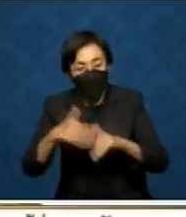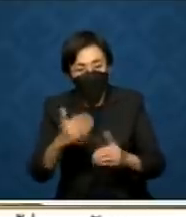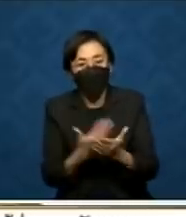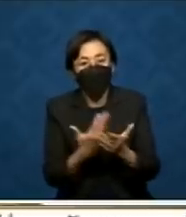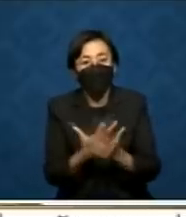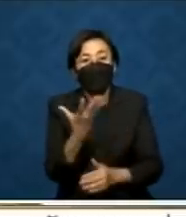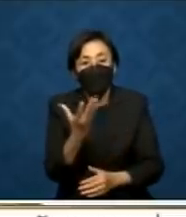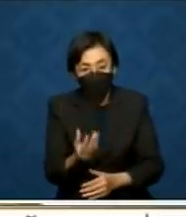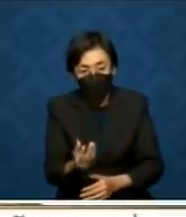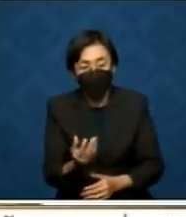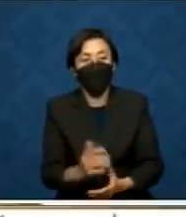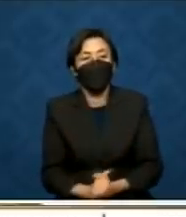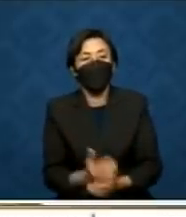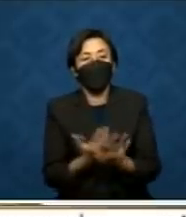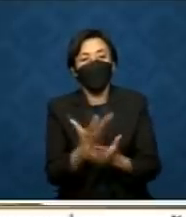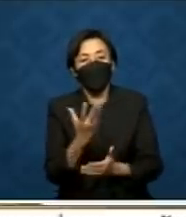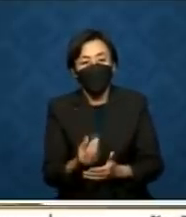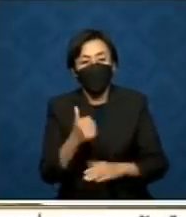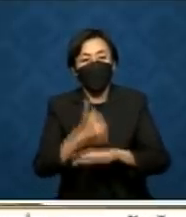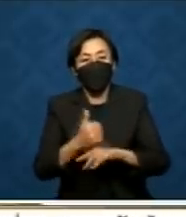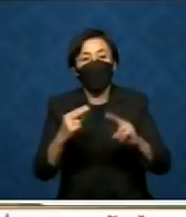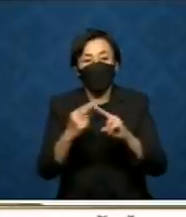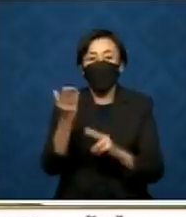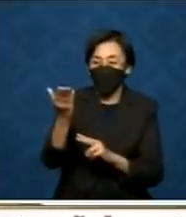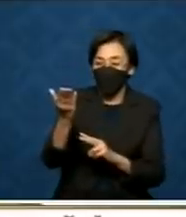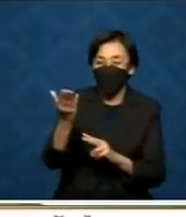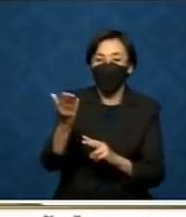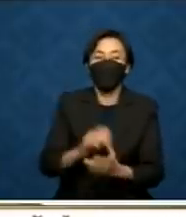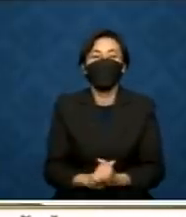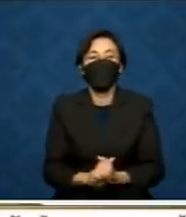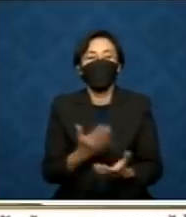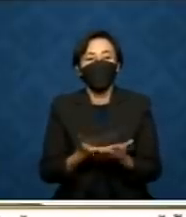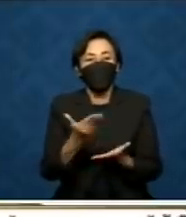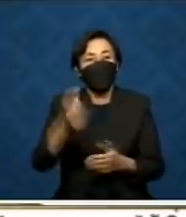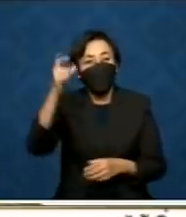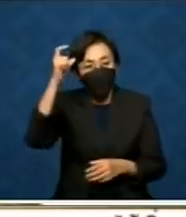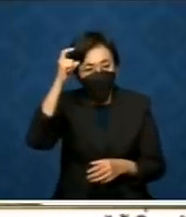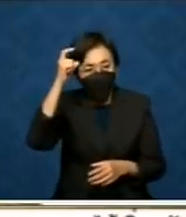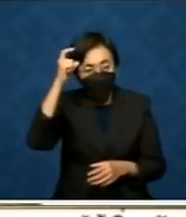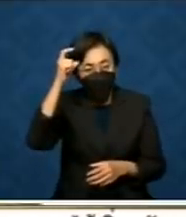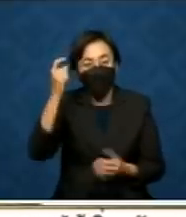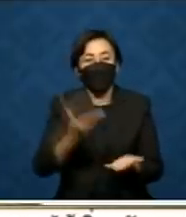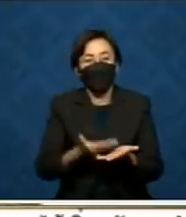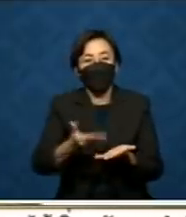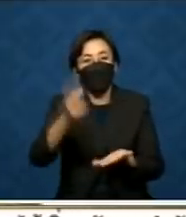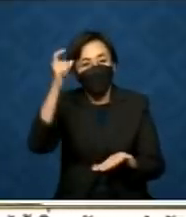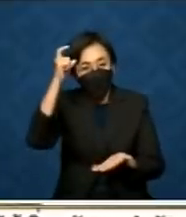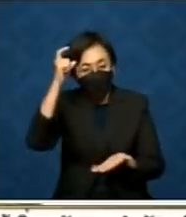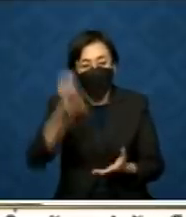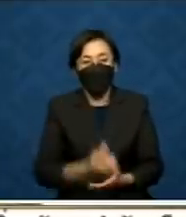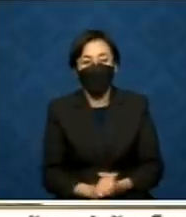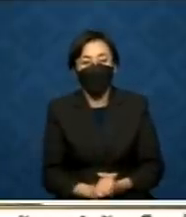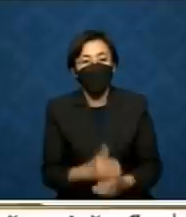คืออะไรครับนี่ทำทีประภัสร์นั่งอยู่นี่ซื้อโคซื้อโคลถ้า